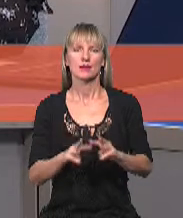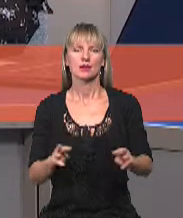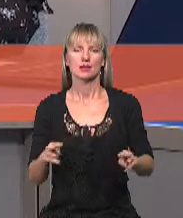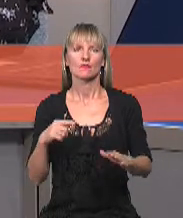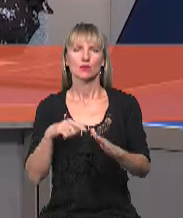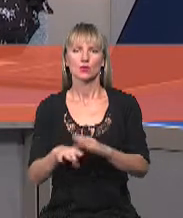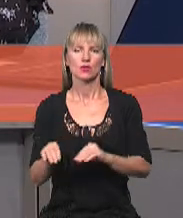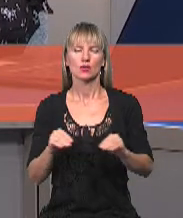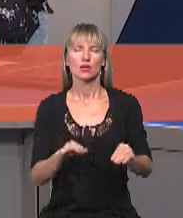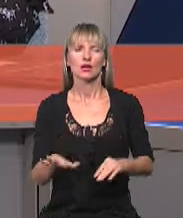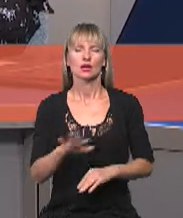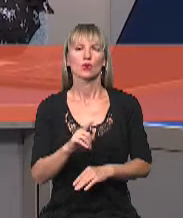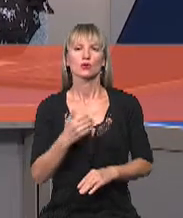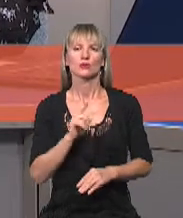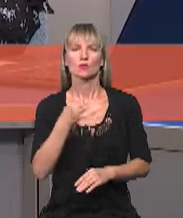щоб ви зреагували. І